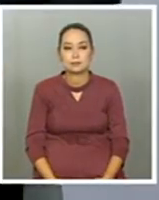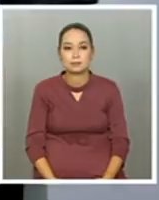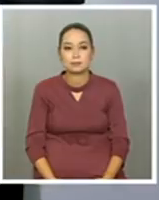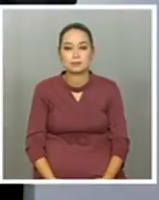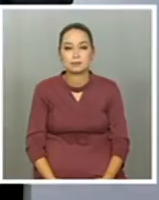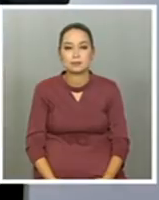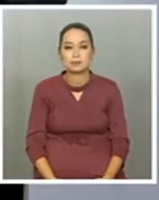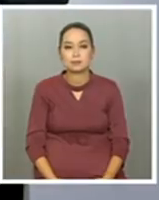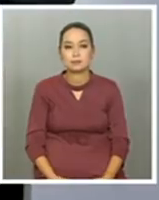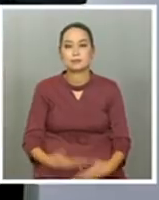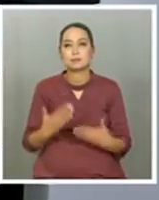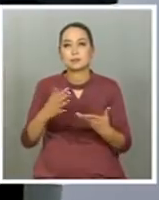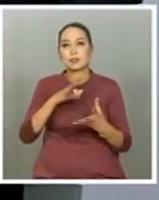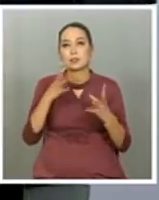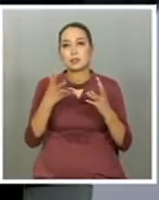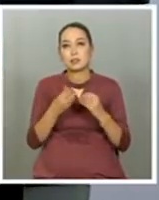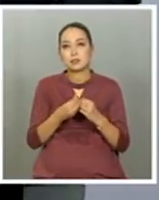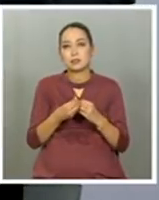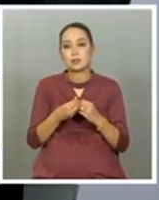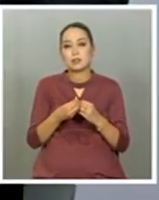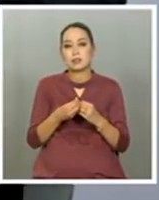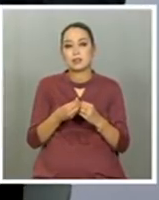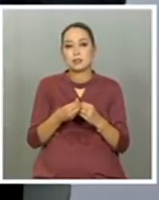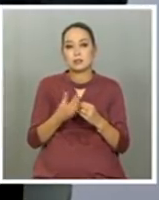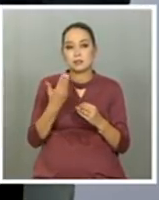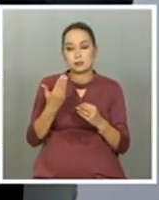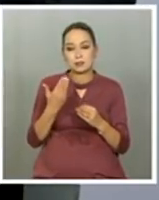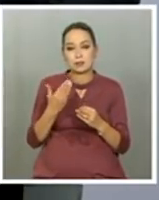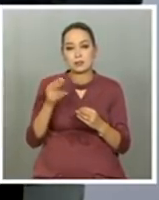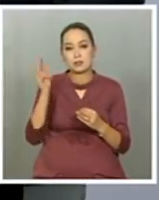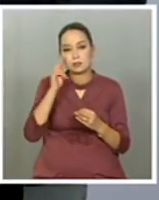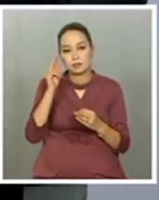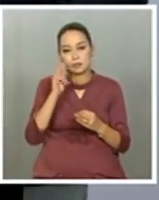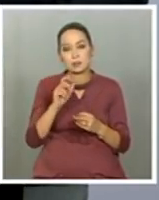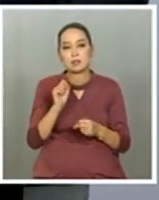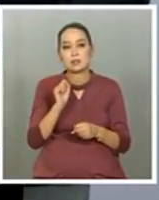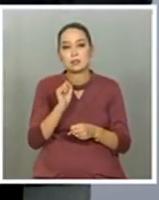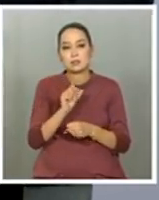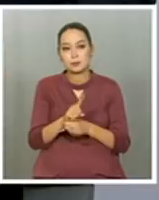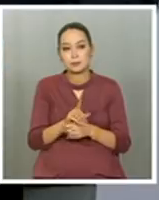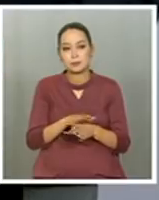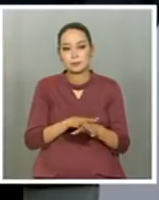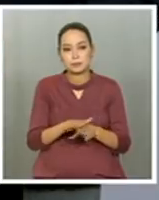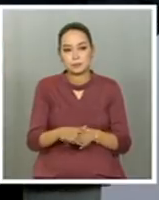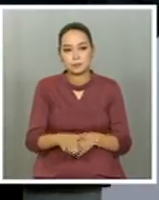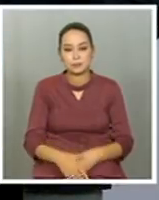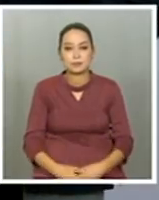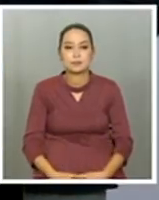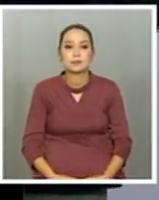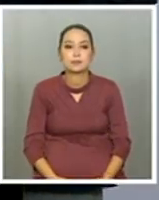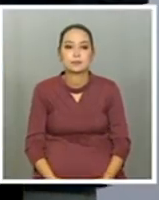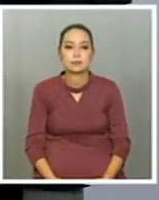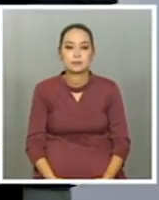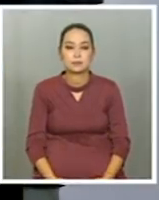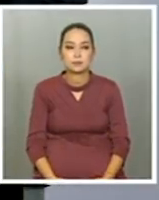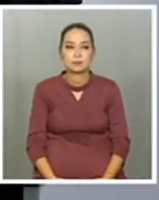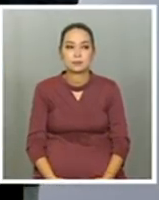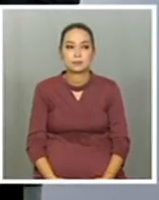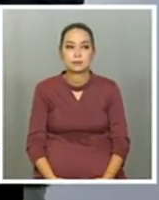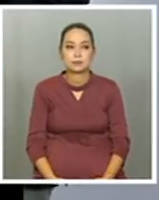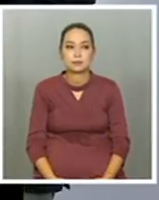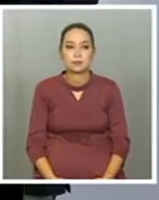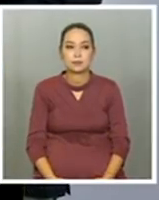Енді осы тарау бойынша алған білімдер мен дағдыларды бекітіп алу үшін келесі тапсырмаларды орындап көрейік. Менің